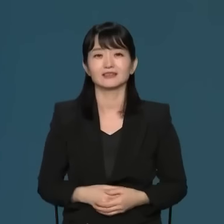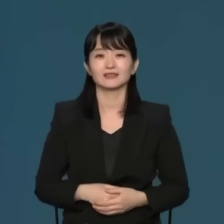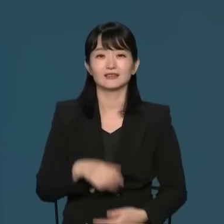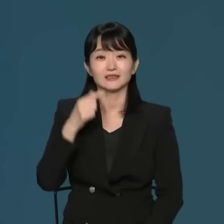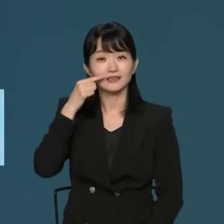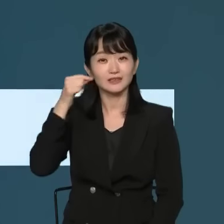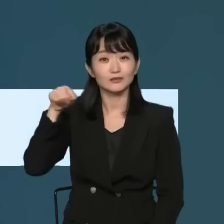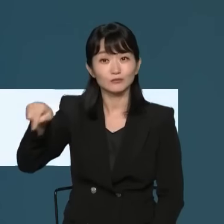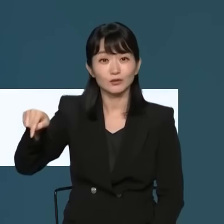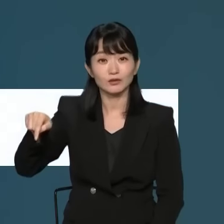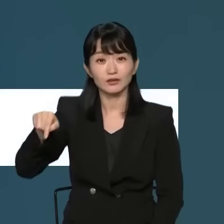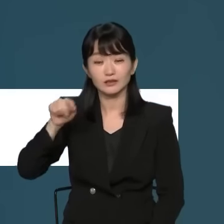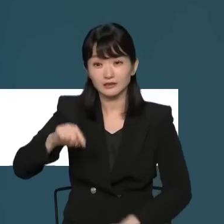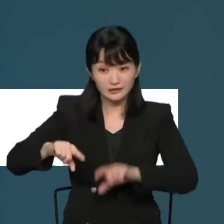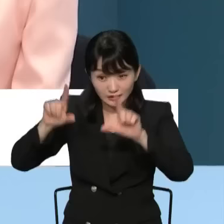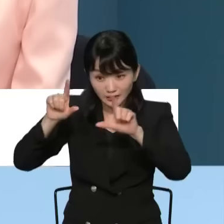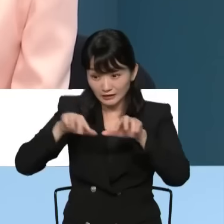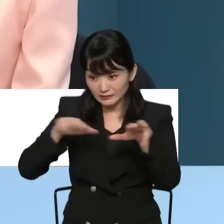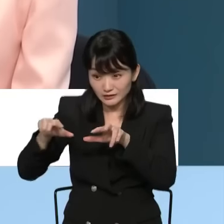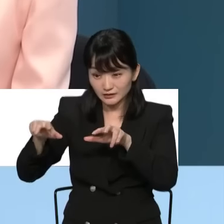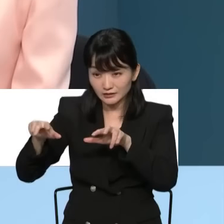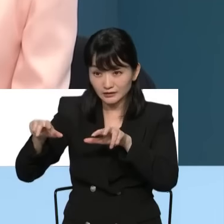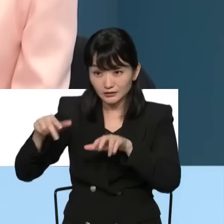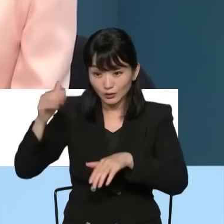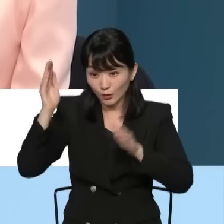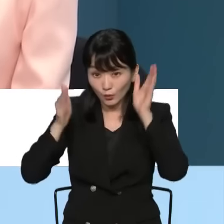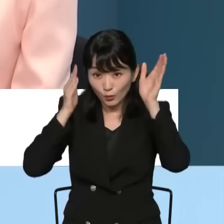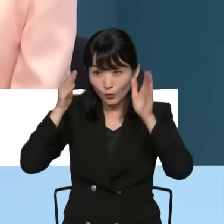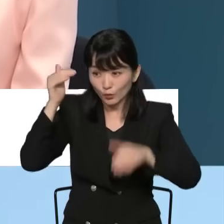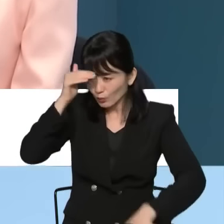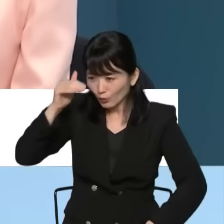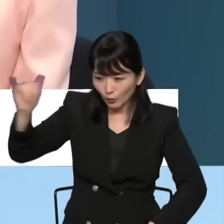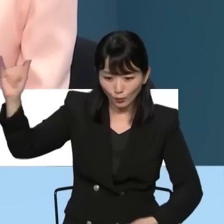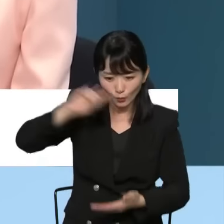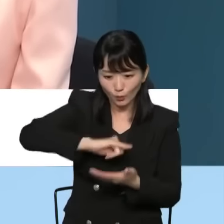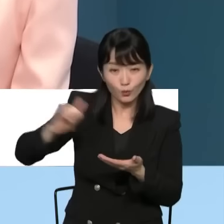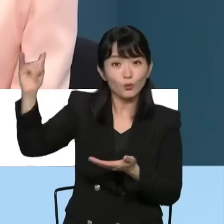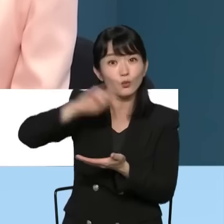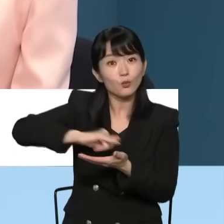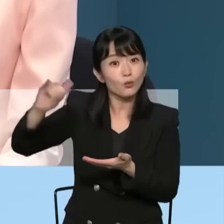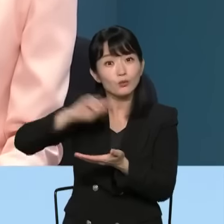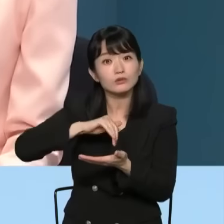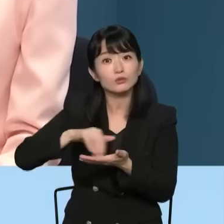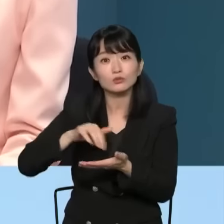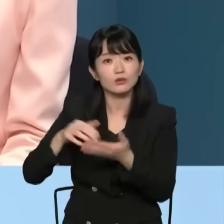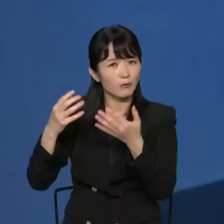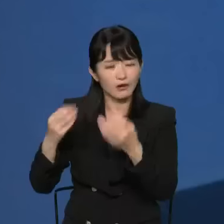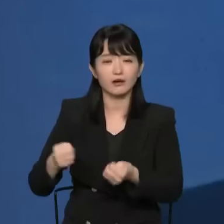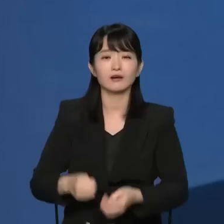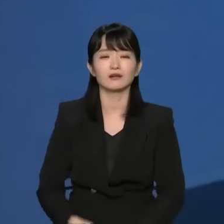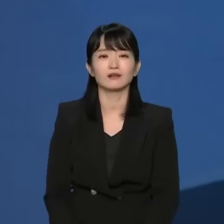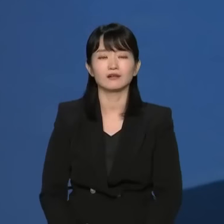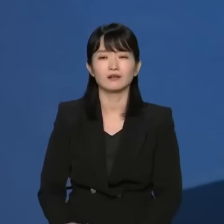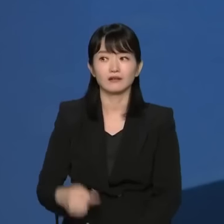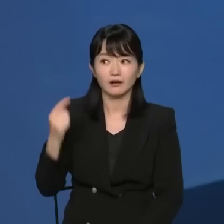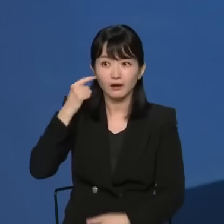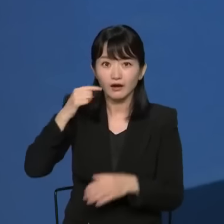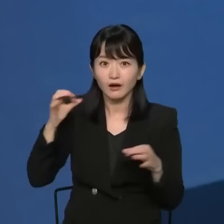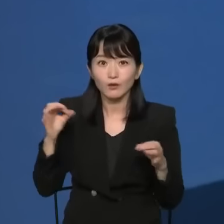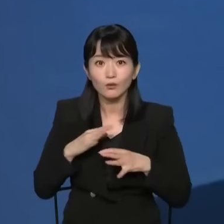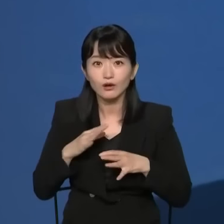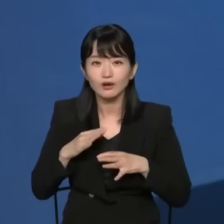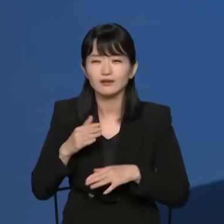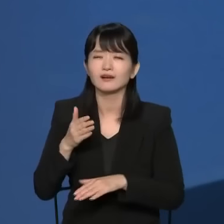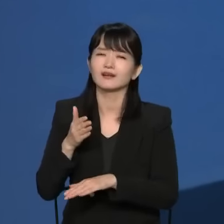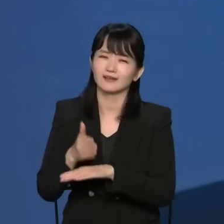일본에서도 당일로 공연 보러 네. 왔다 갔다 하기도 한다고 네, 엄청 하더라고요. 많이 와주셔서 너무 놀라웠고요. 또